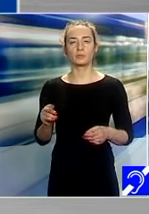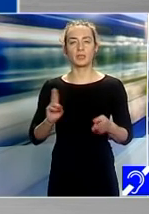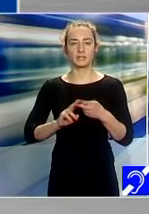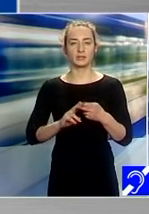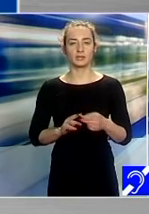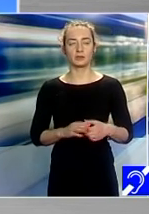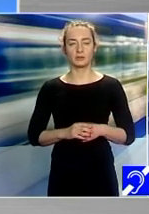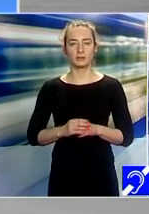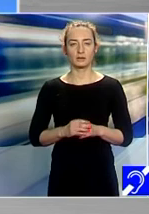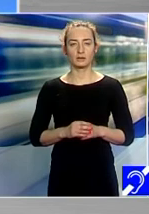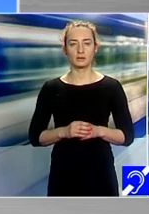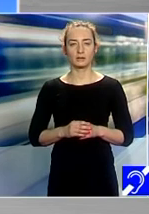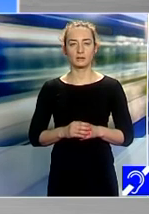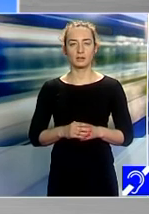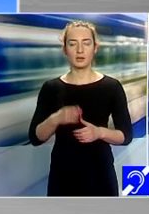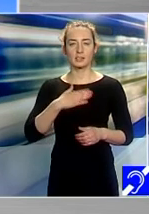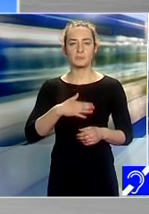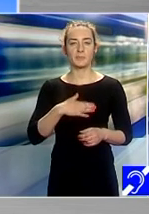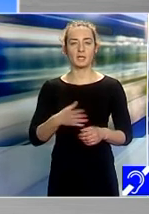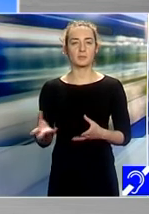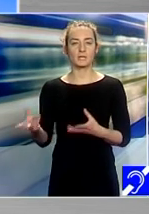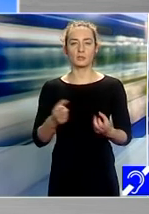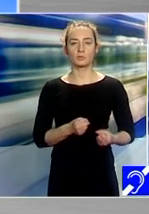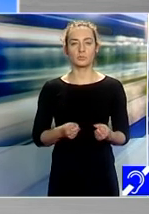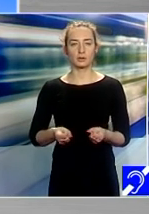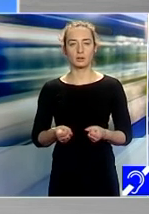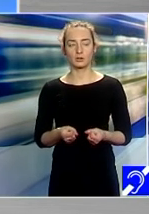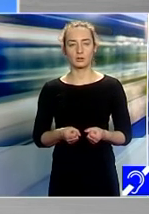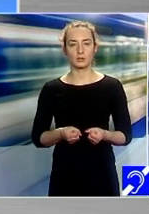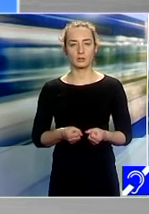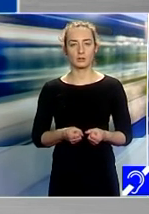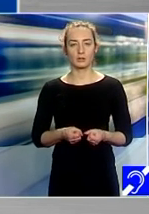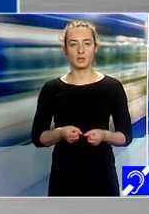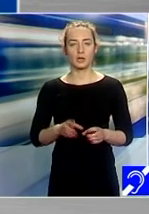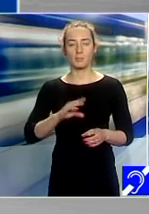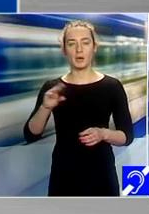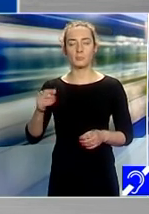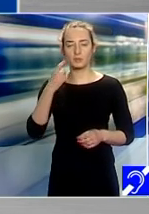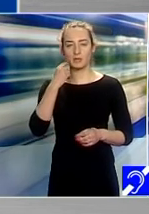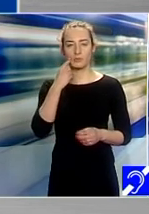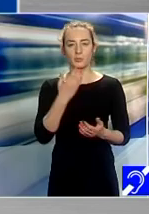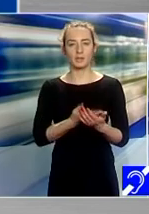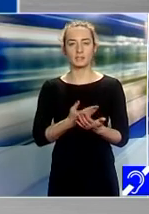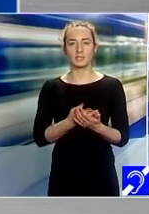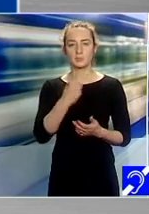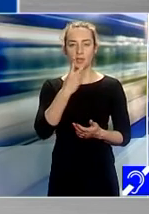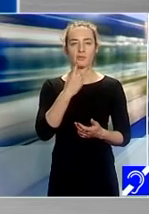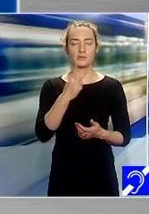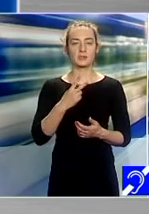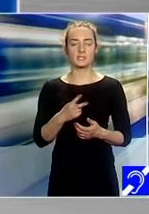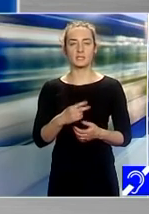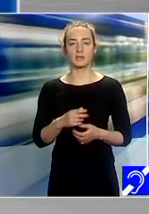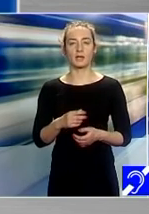întâlniri. Sperăm să aducă și ceva... Dar mai multe informații despre vizita